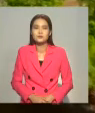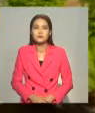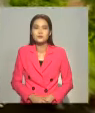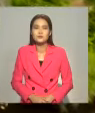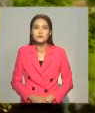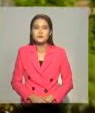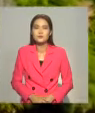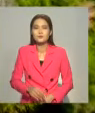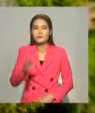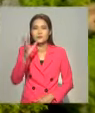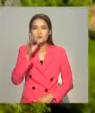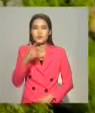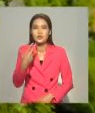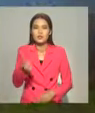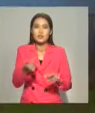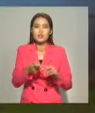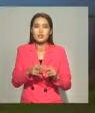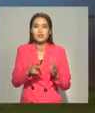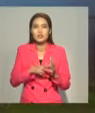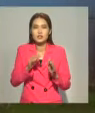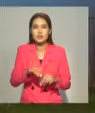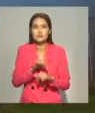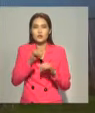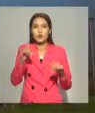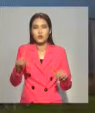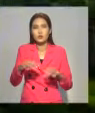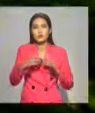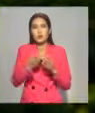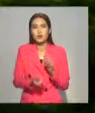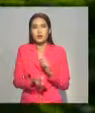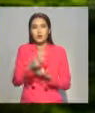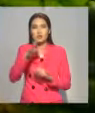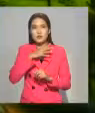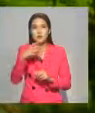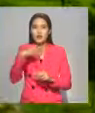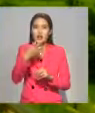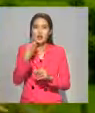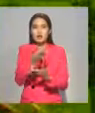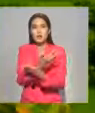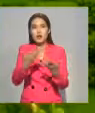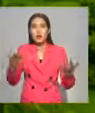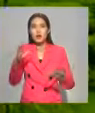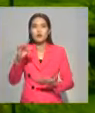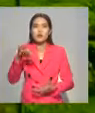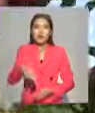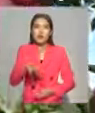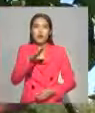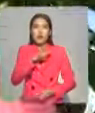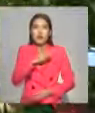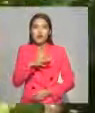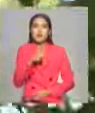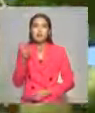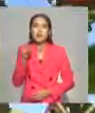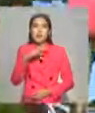Біраз уақыт иесіз қалған бұл алқап 8 жылдың ішінде мәуелі баққа айналды. Алманың алуан түрін жергілікті табиғатқа бейімдеуді көздеген бағбан